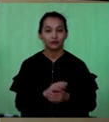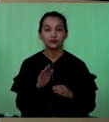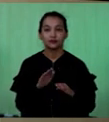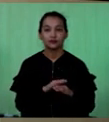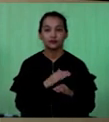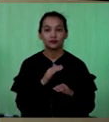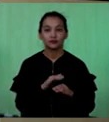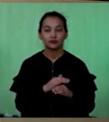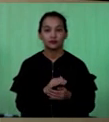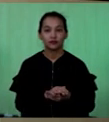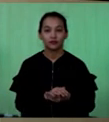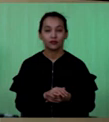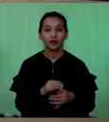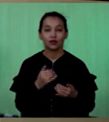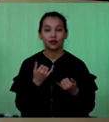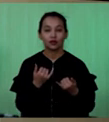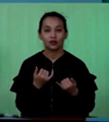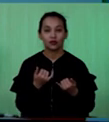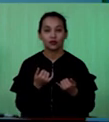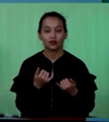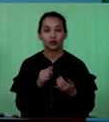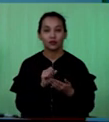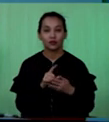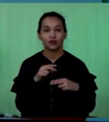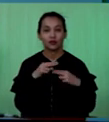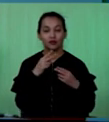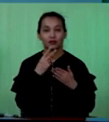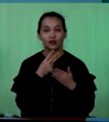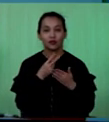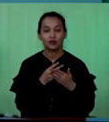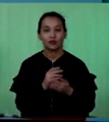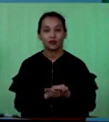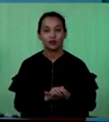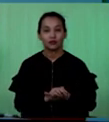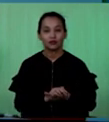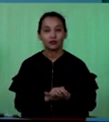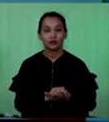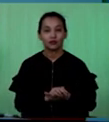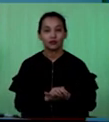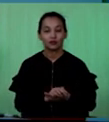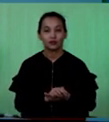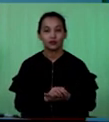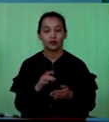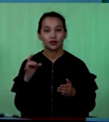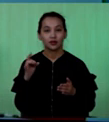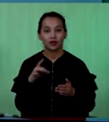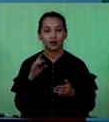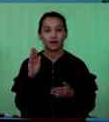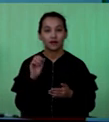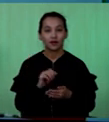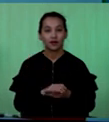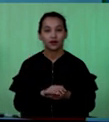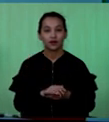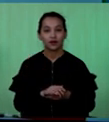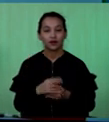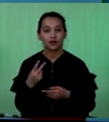Barakalla. Ana endi quyidagi masalaga diqqatingizni qarating. Bu yerda tarvuz va ikkinchi